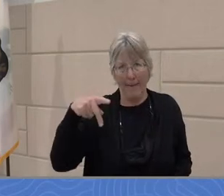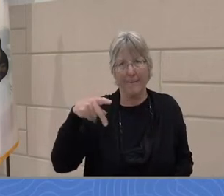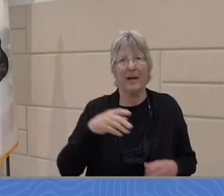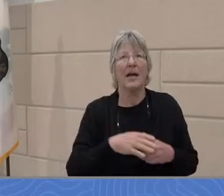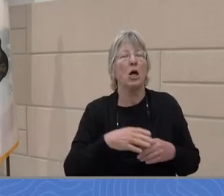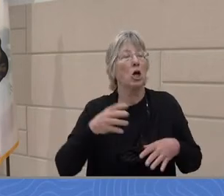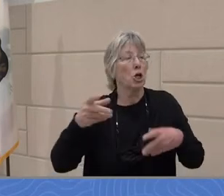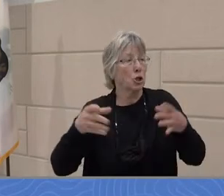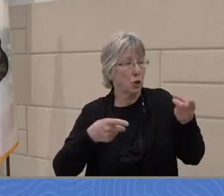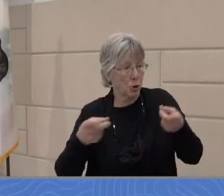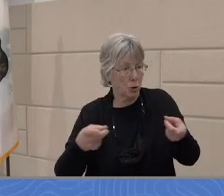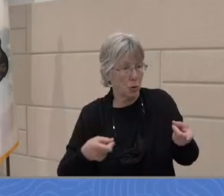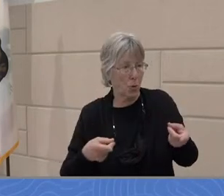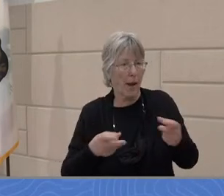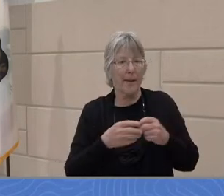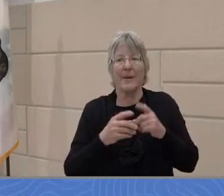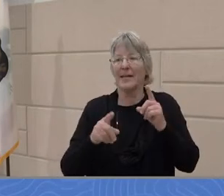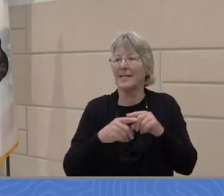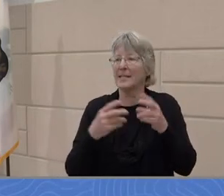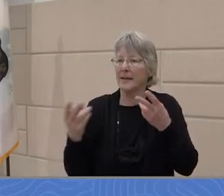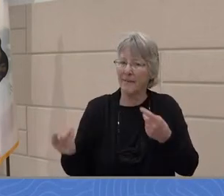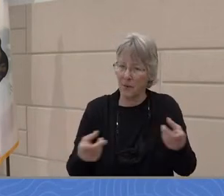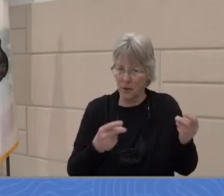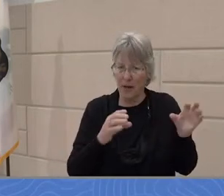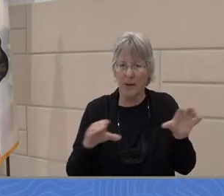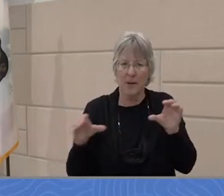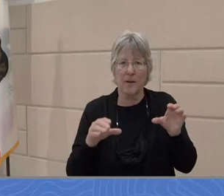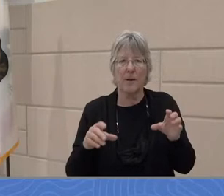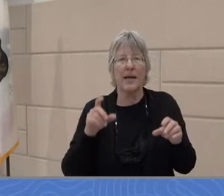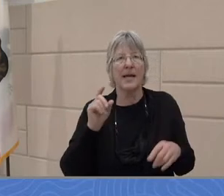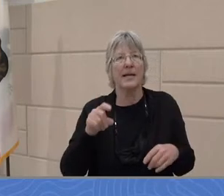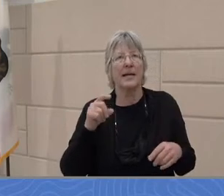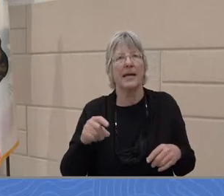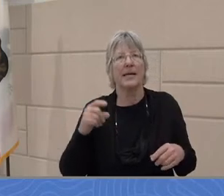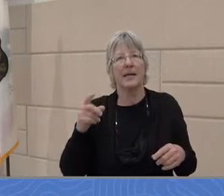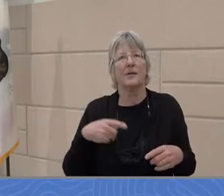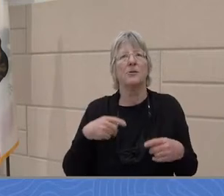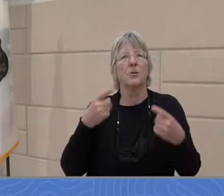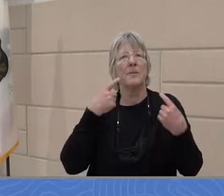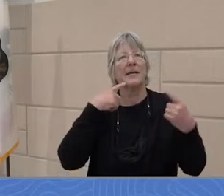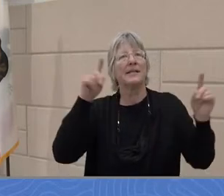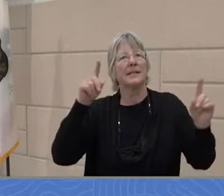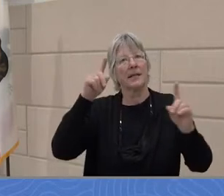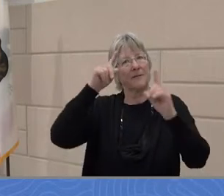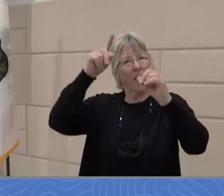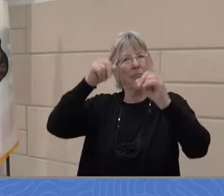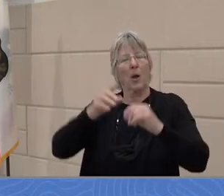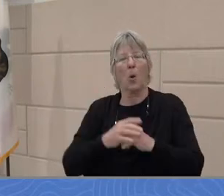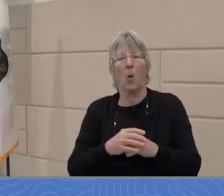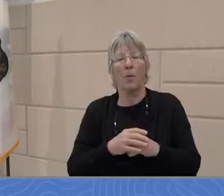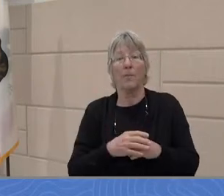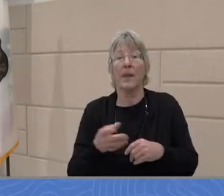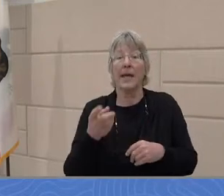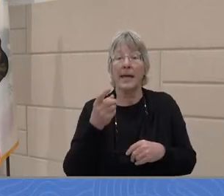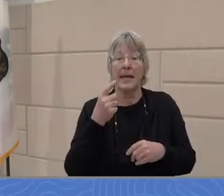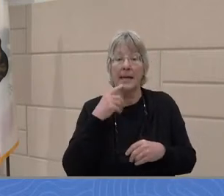เยอะบานในเยปีกัมพูชีอัลคาบแต่ตัวน้องโกดาวในการศึกษาและบานเพียงตุกเม